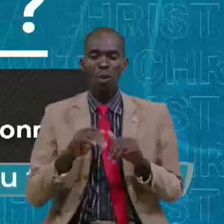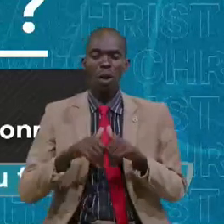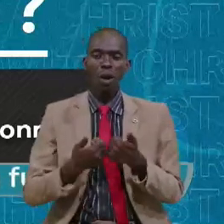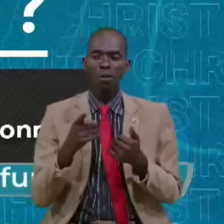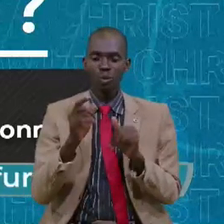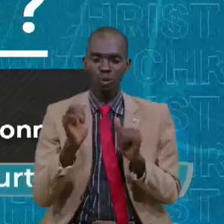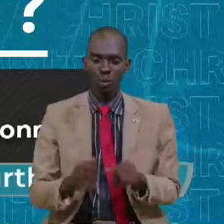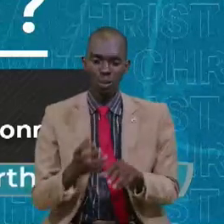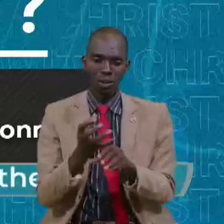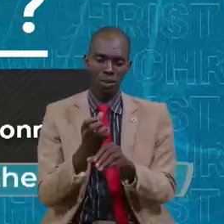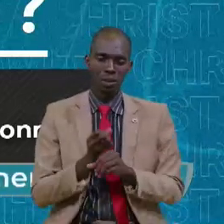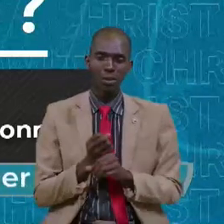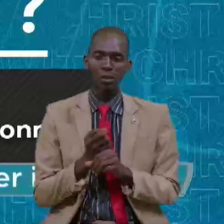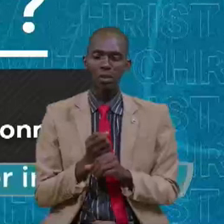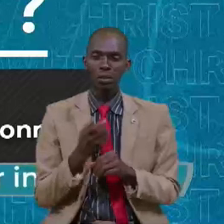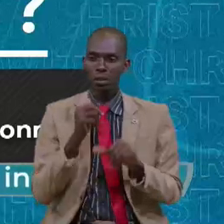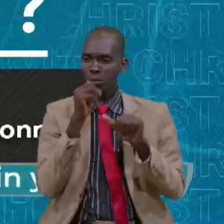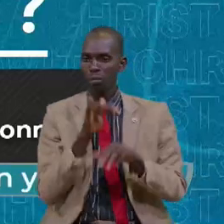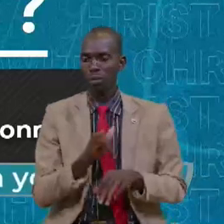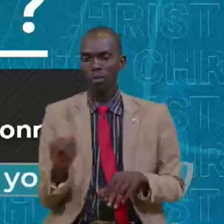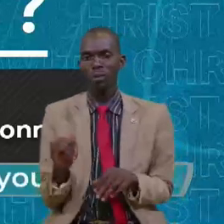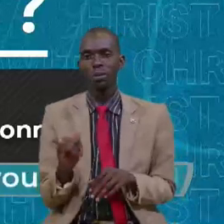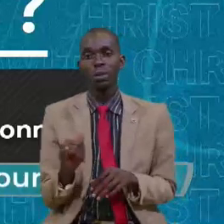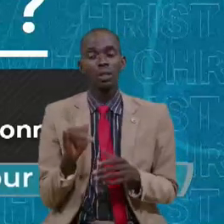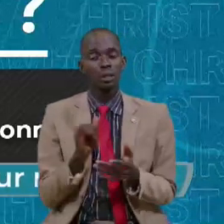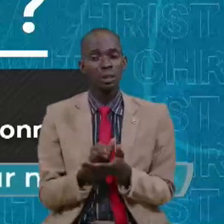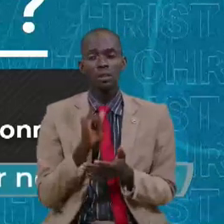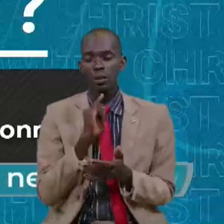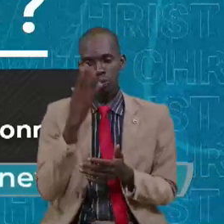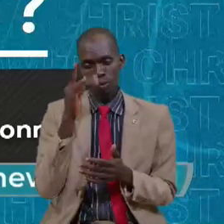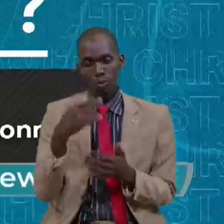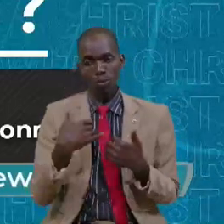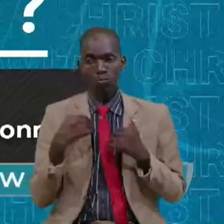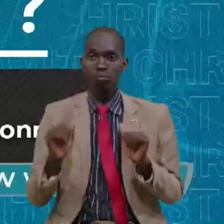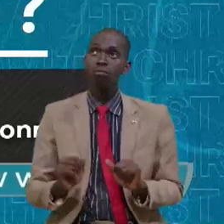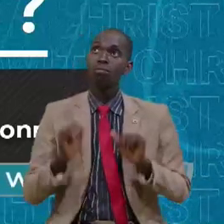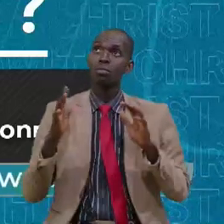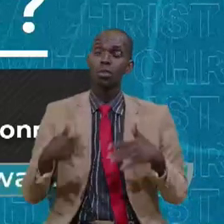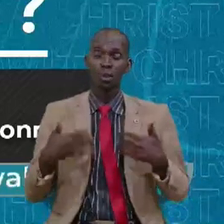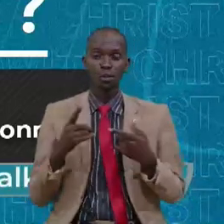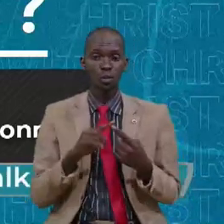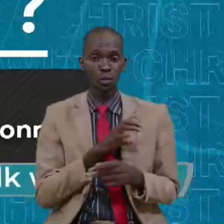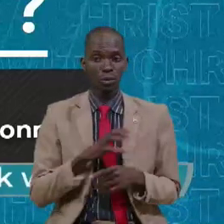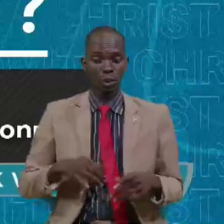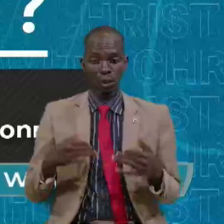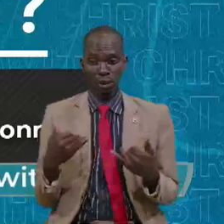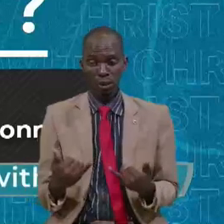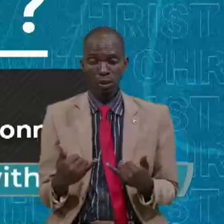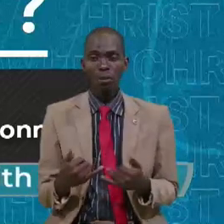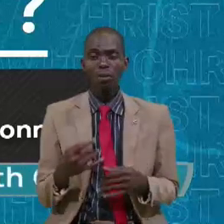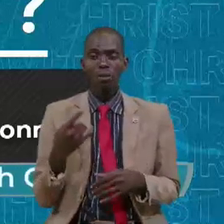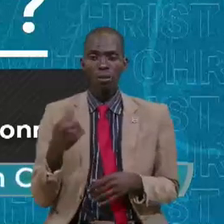Vous avez répondu à ce message que vous avez reçu, et la décision que vous avez prise. Donnez